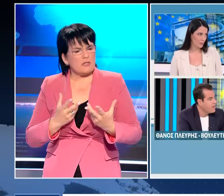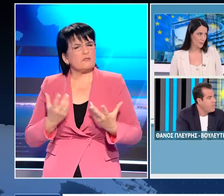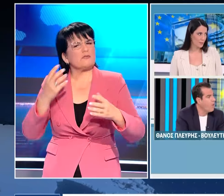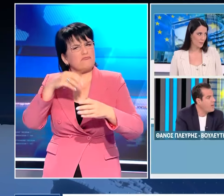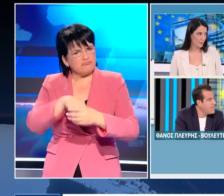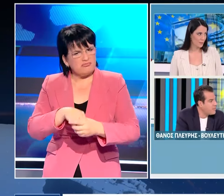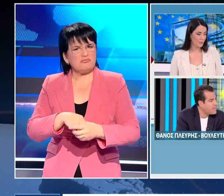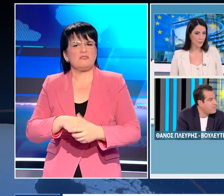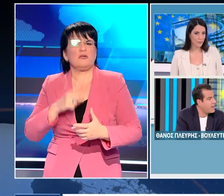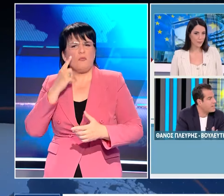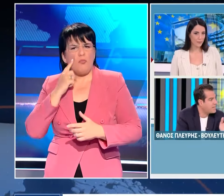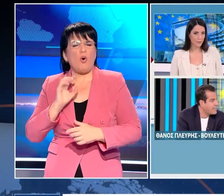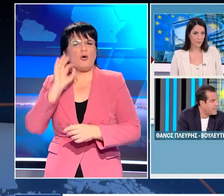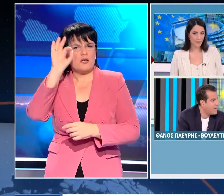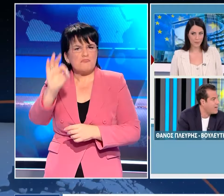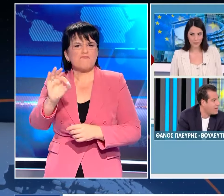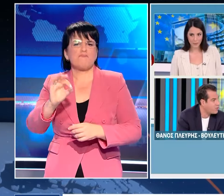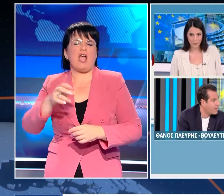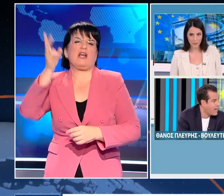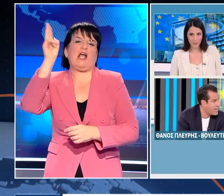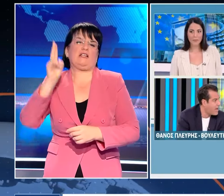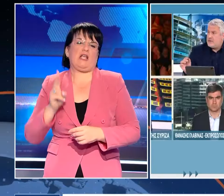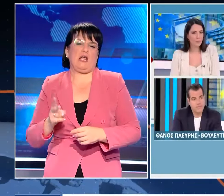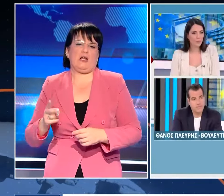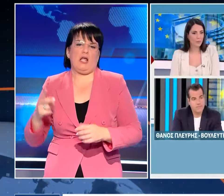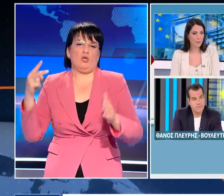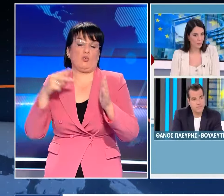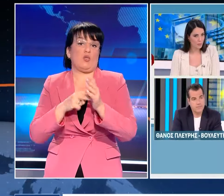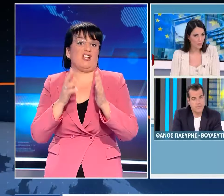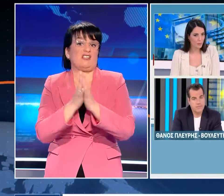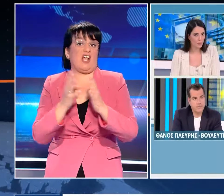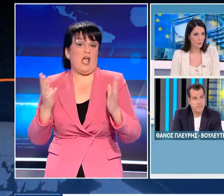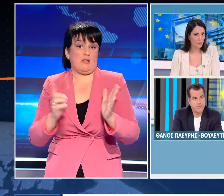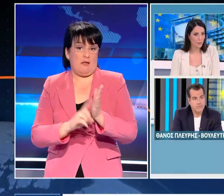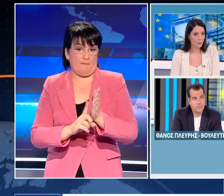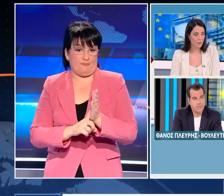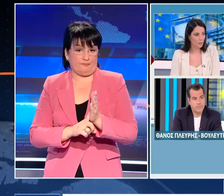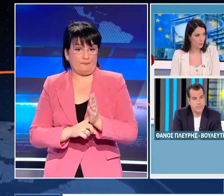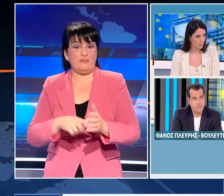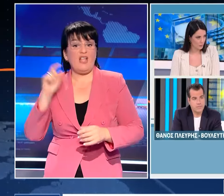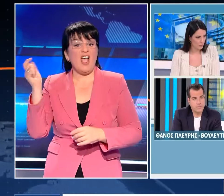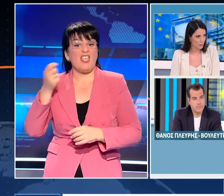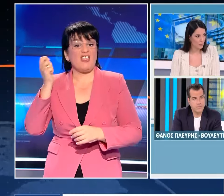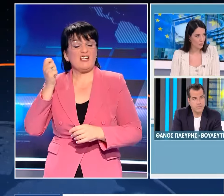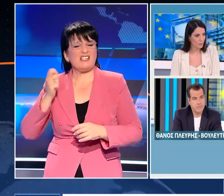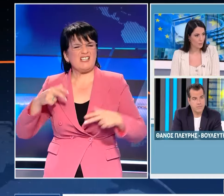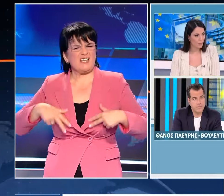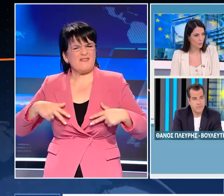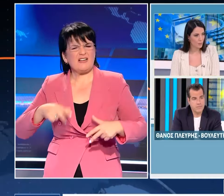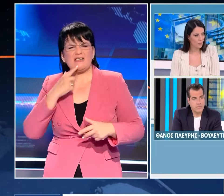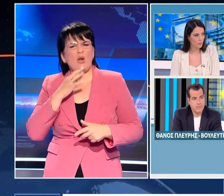ενεργοποίηση μπορεί να φτάσει μέχρι την καταγγελία βάσης του 19. Γιατί είναι η εθνικιστική κυβέρνηση, γιατί βγήκε και είπε ότι εμείς